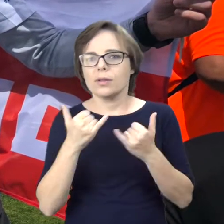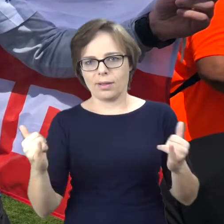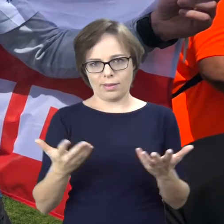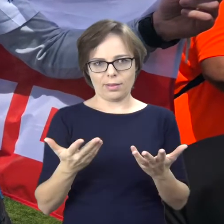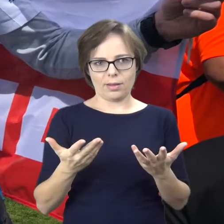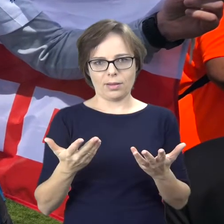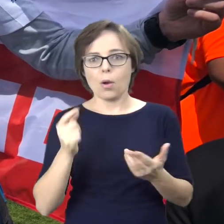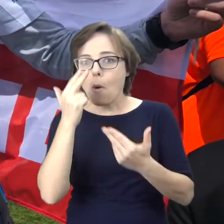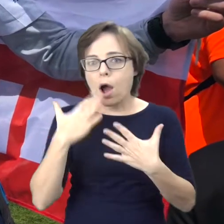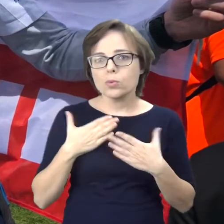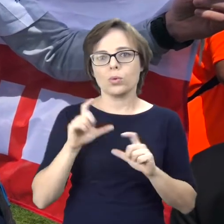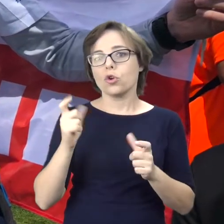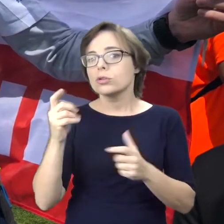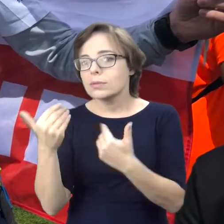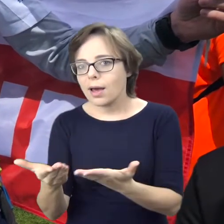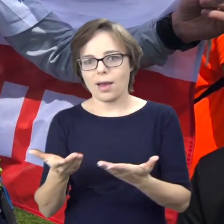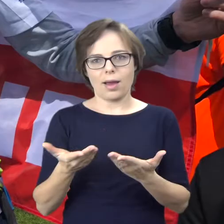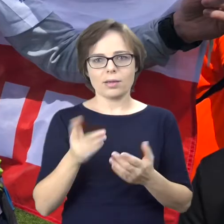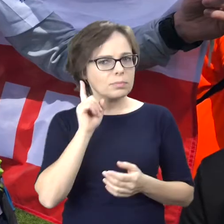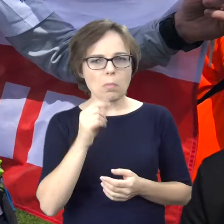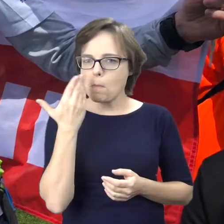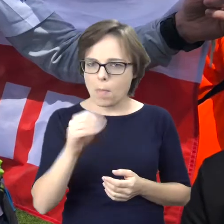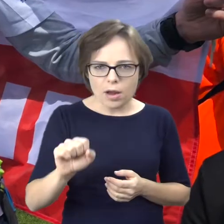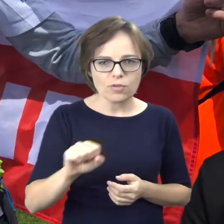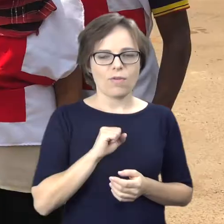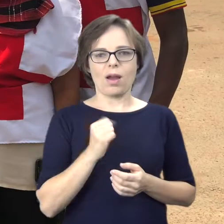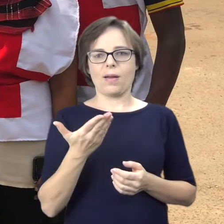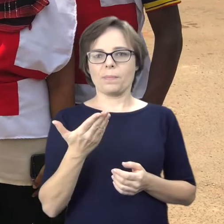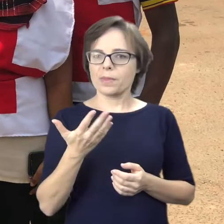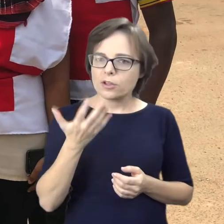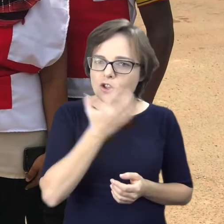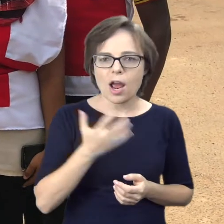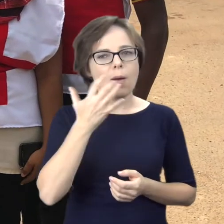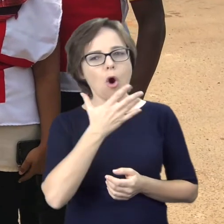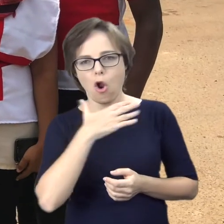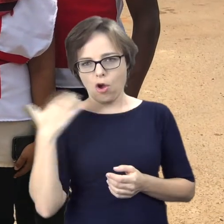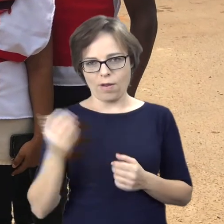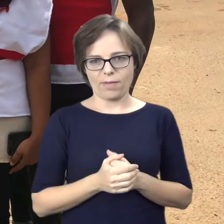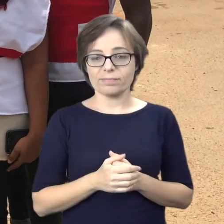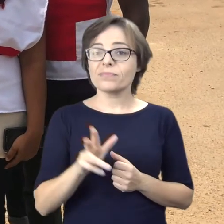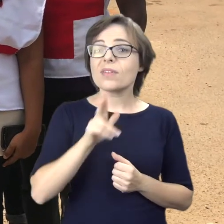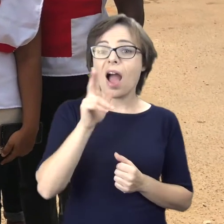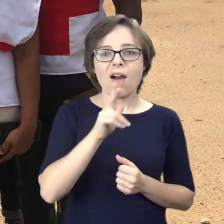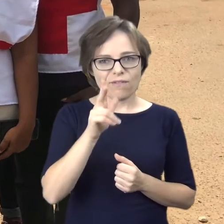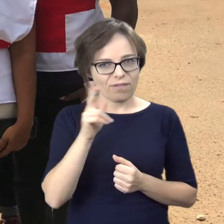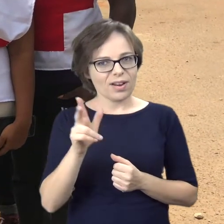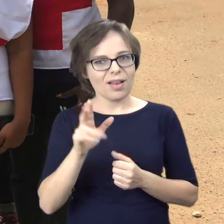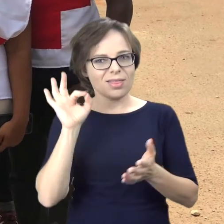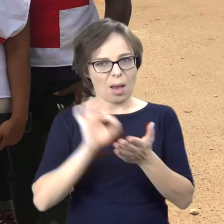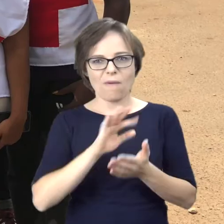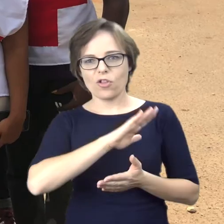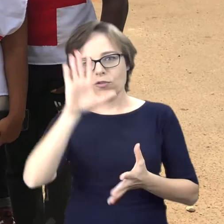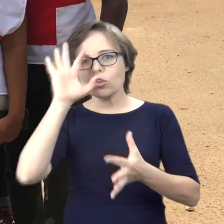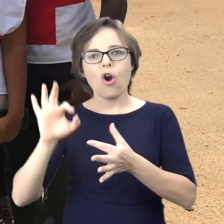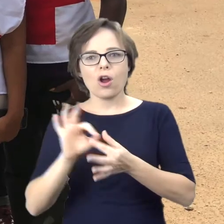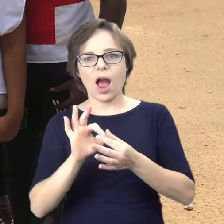wiesz, czy nie masz czegoś ze sobą. Bardzo fajne, bardzo ciepłe, bardzo kolorowe. Na pewno w Afryce taką wizytówką, którą wszyscy pokazują na zdjęciach,